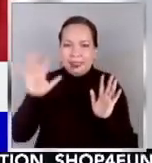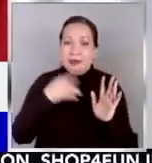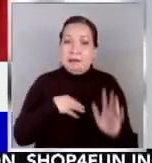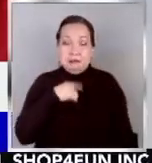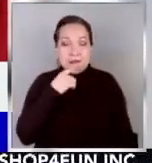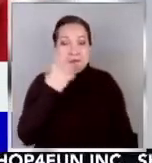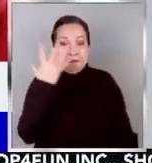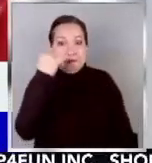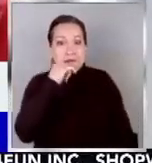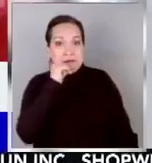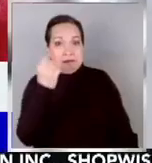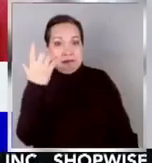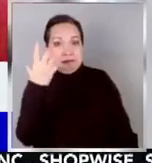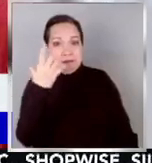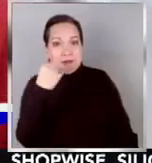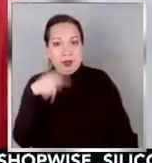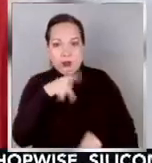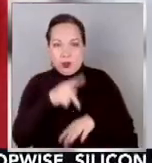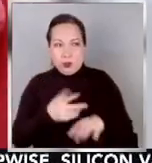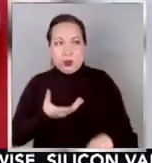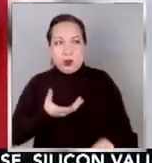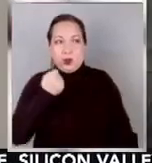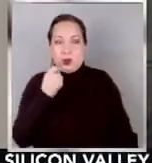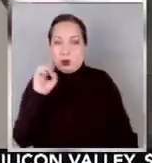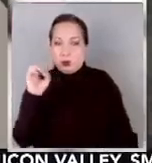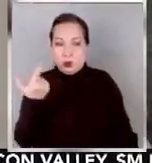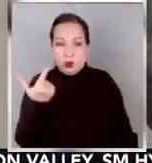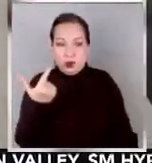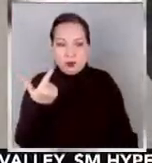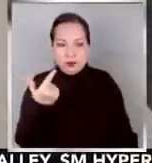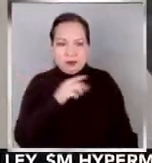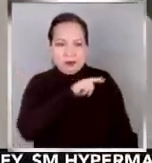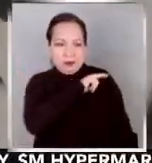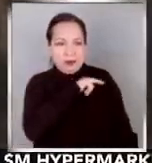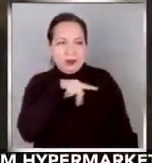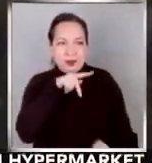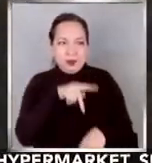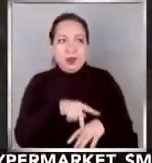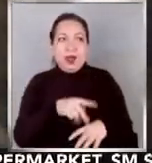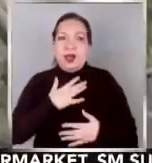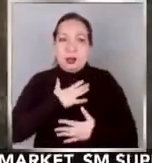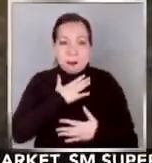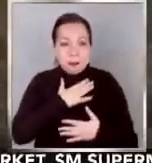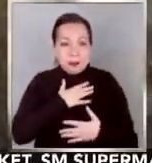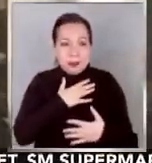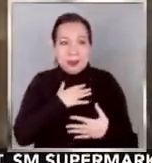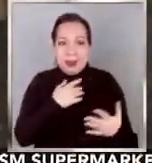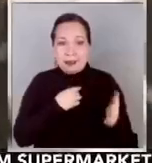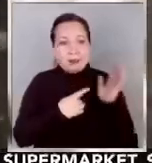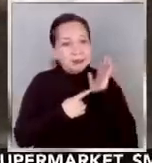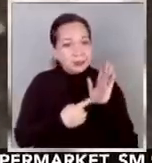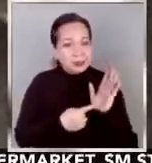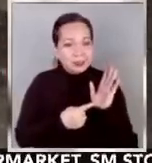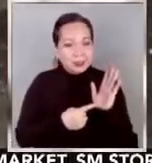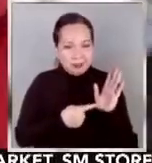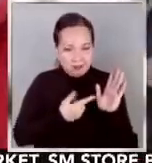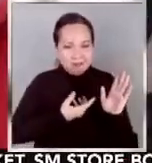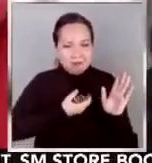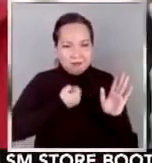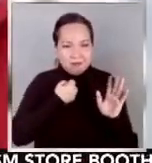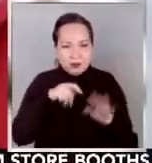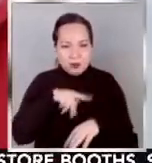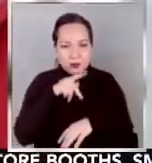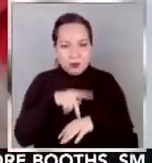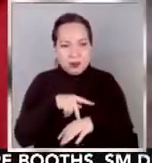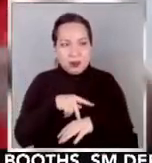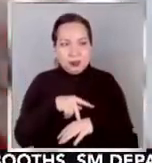the Philippines. So I'm grateful dahil kahit papano, di ba, mas maganda rin yun na meron tayong local na may